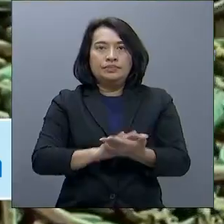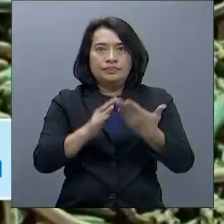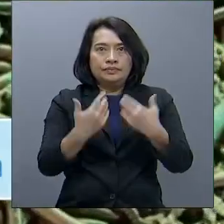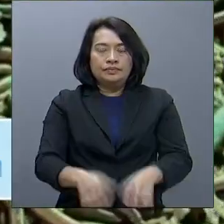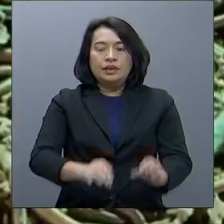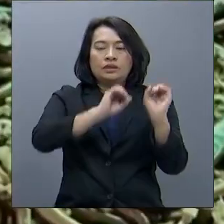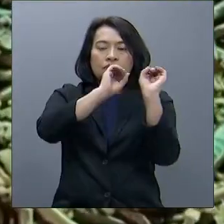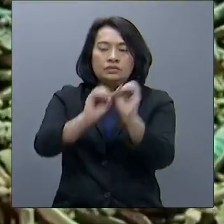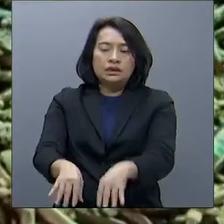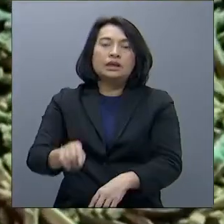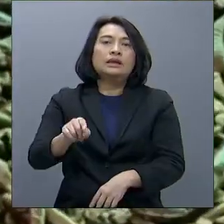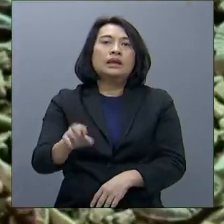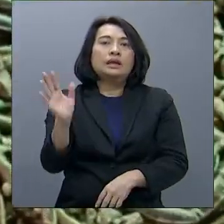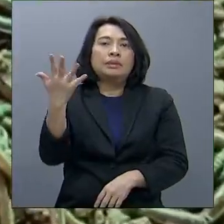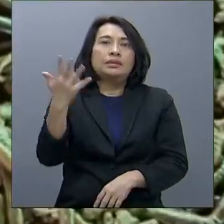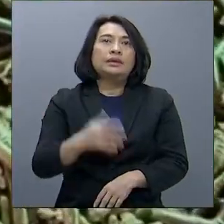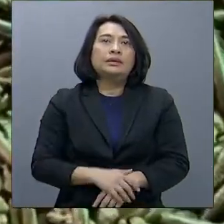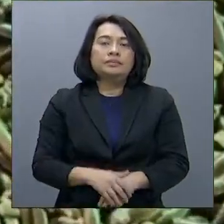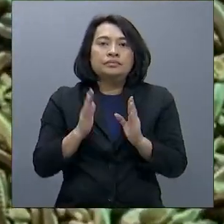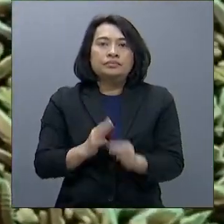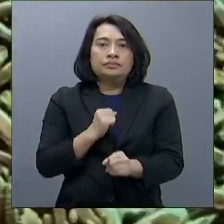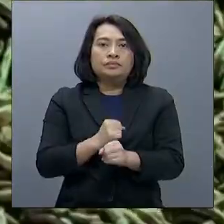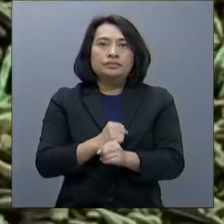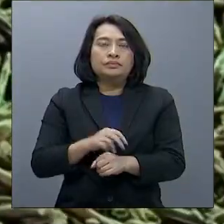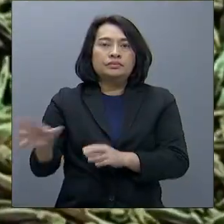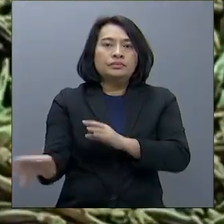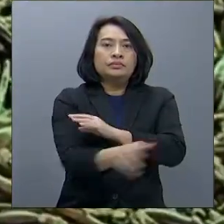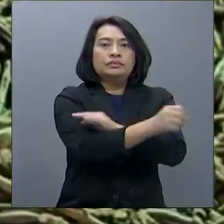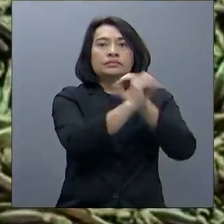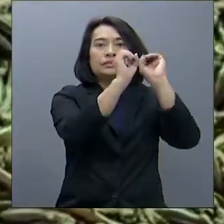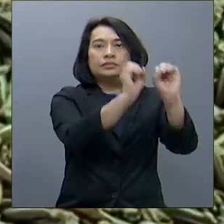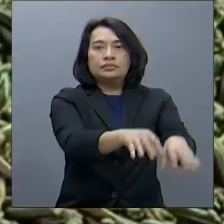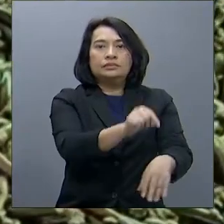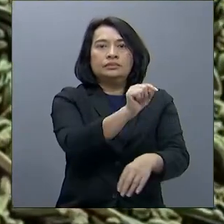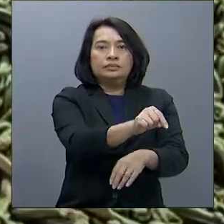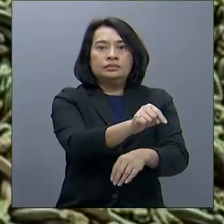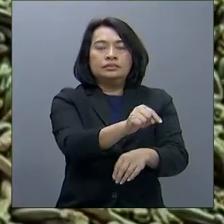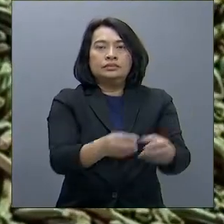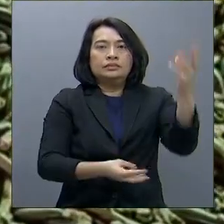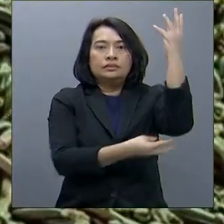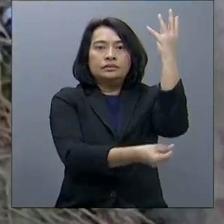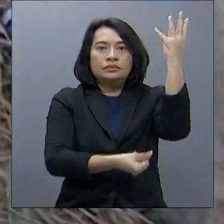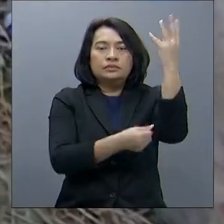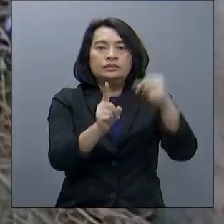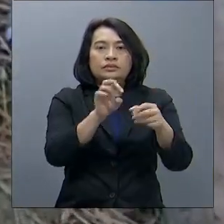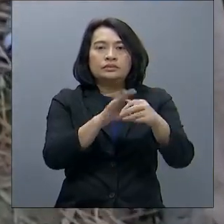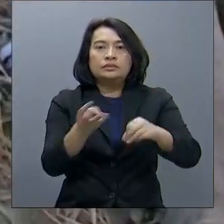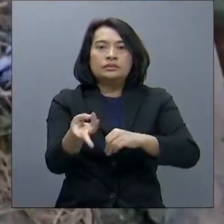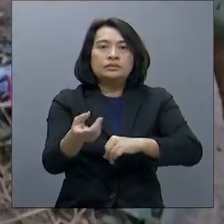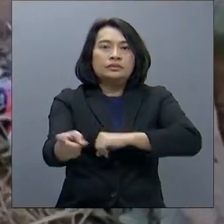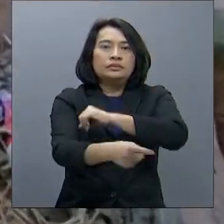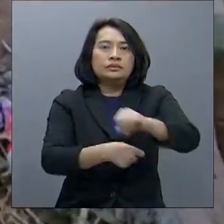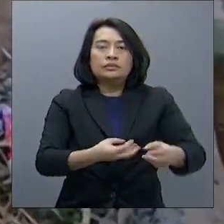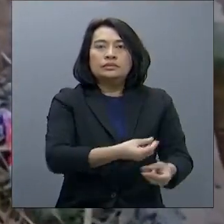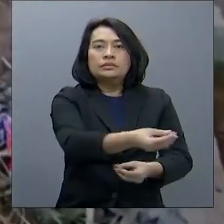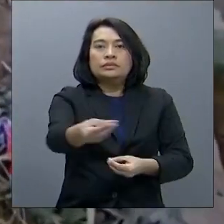และมูลไส้เดือนนะคะโดยคนงานในท้องถิ่นนำกลับเอาไปทิ้งด้วยการเอาไปทำปุ๋ยใส่นาข้าวยืนยันว่าไม่มี